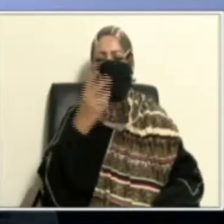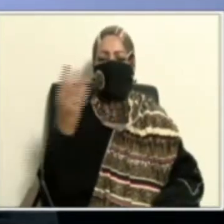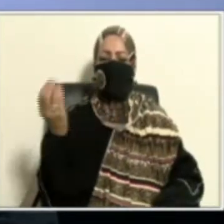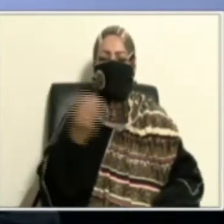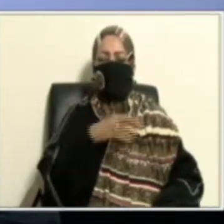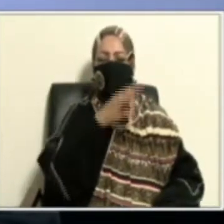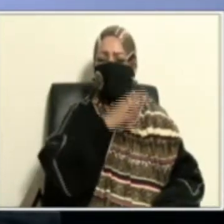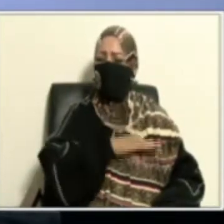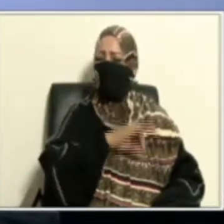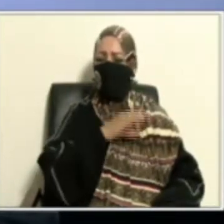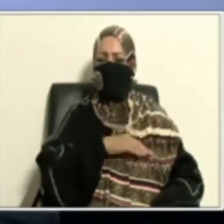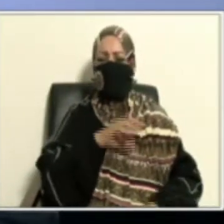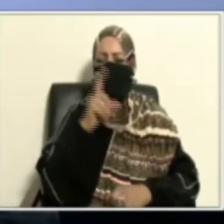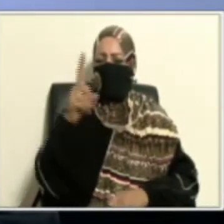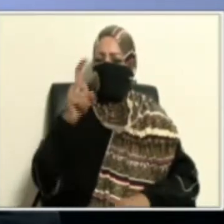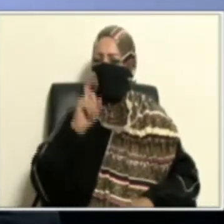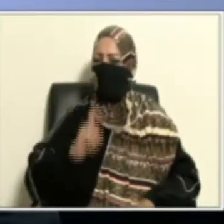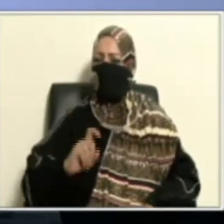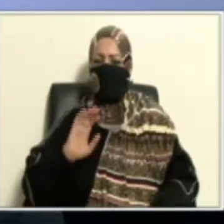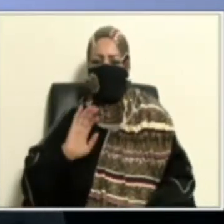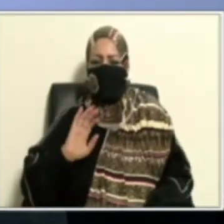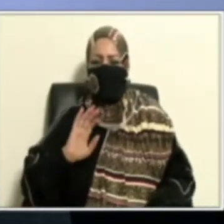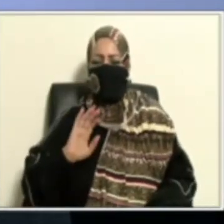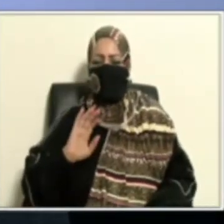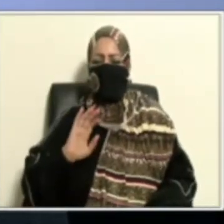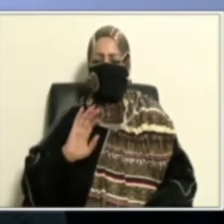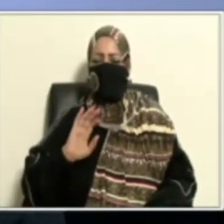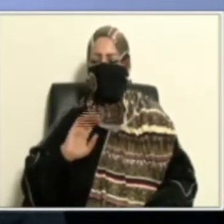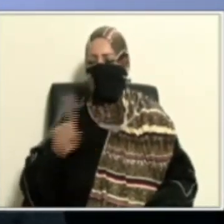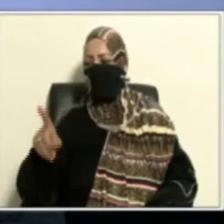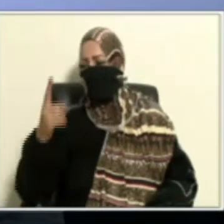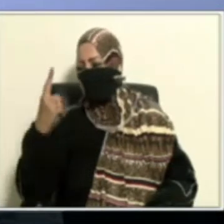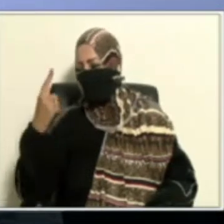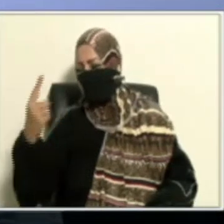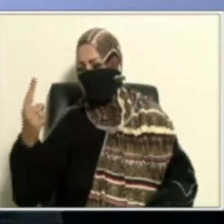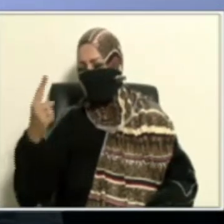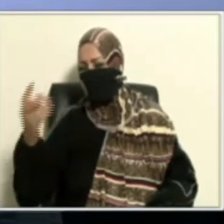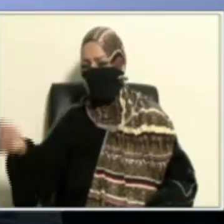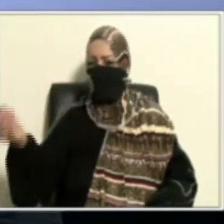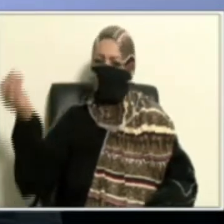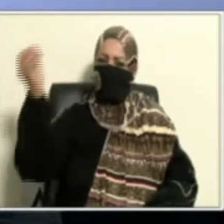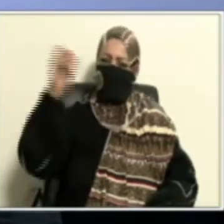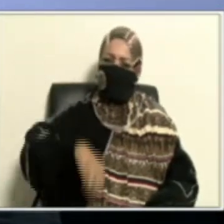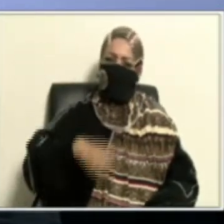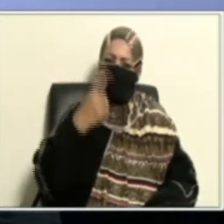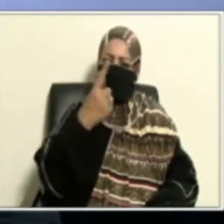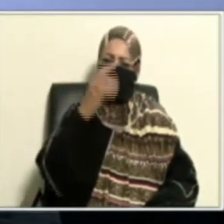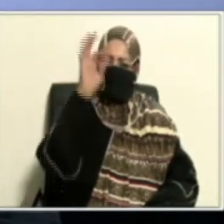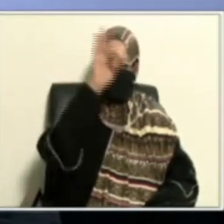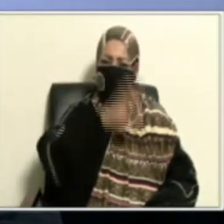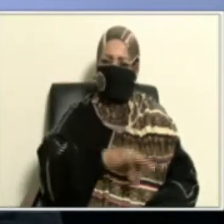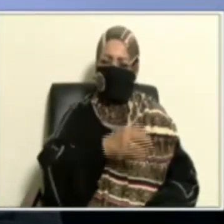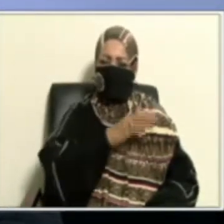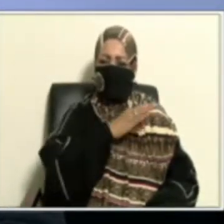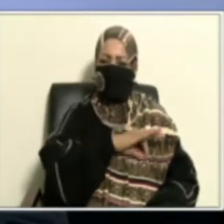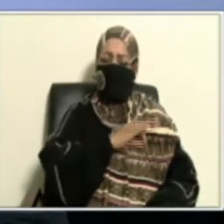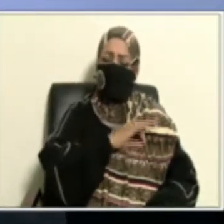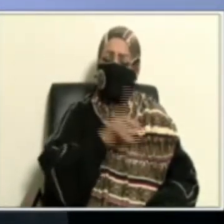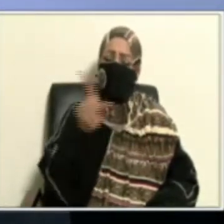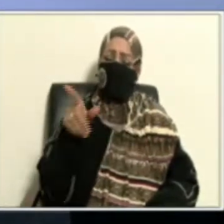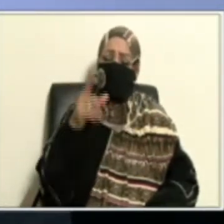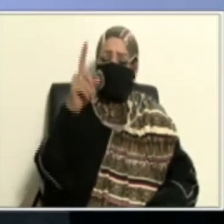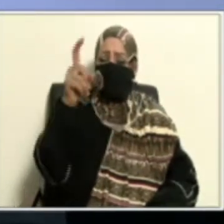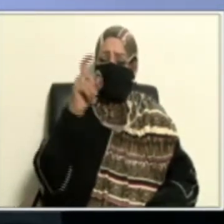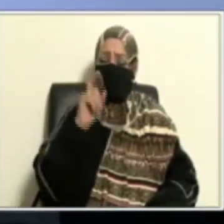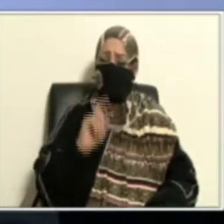للدينار، فهذا ربح 100%. فلم يقل له النبي صلى الله عليه وسلم ماذا فعلت ولا غير ذلك، وإنما